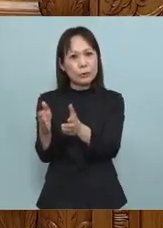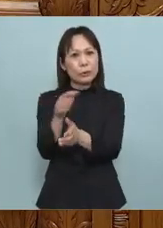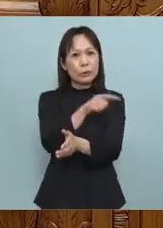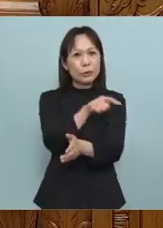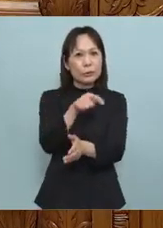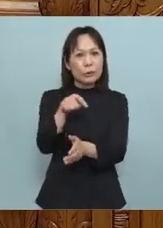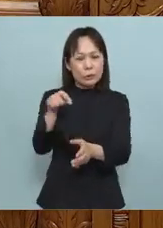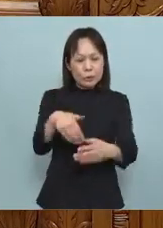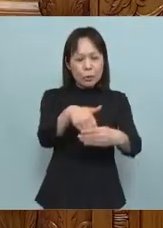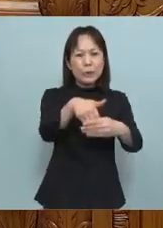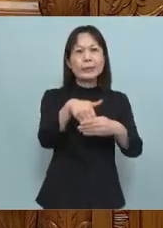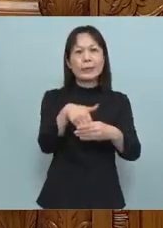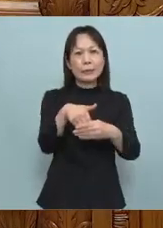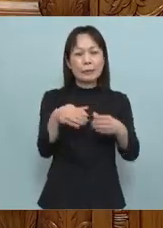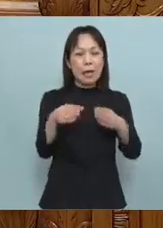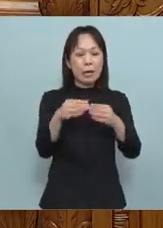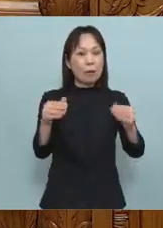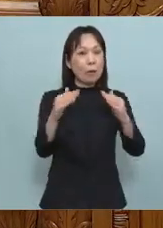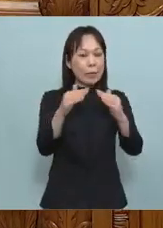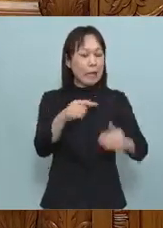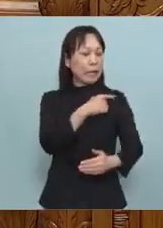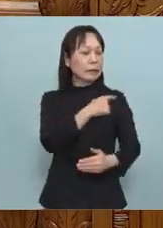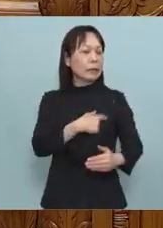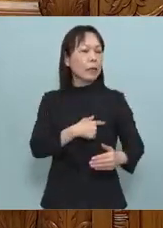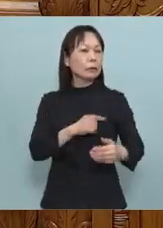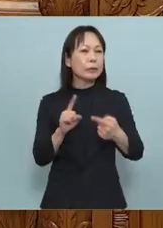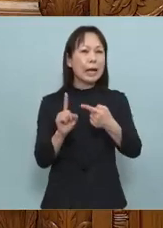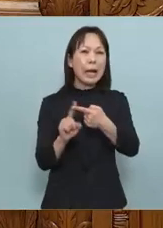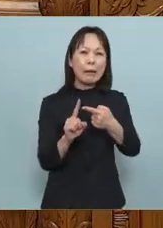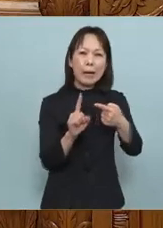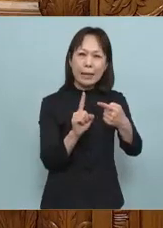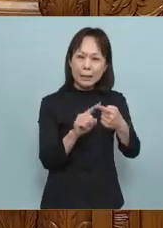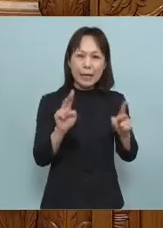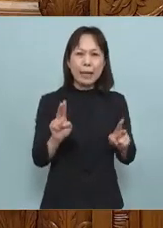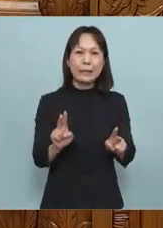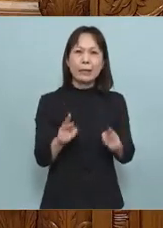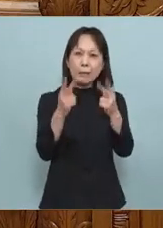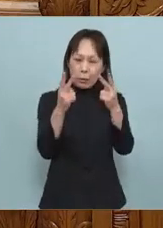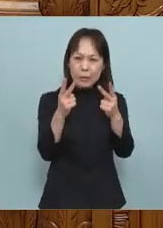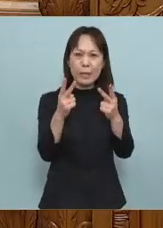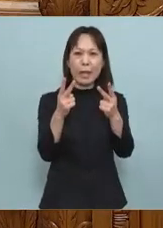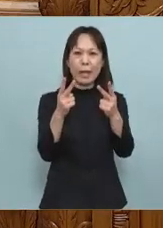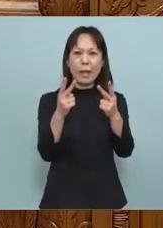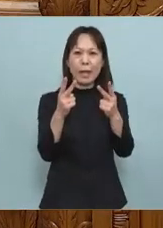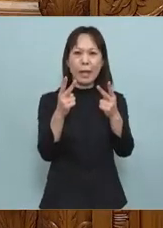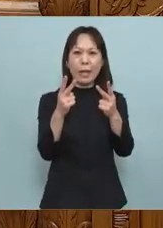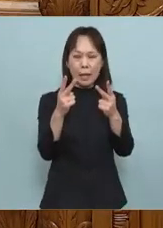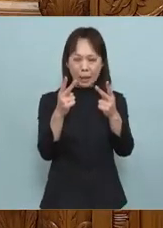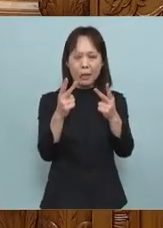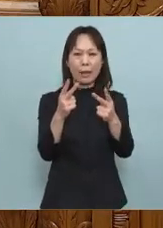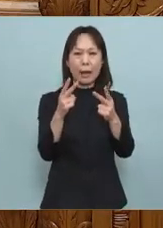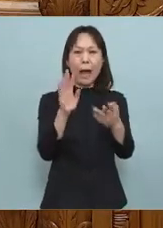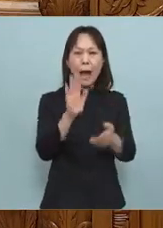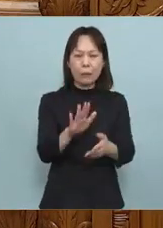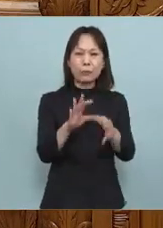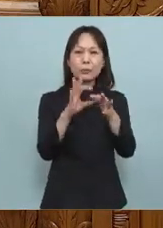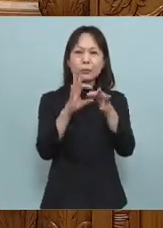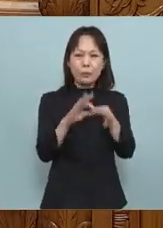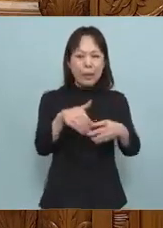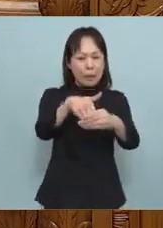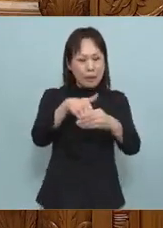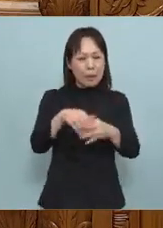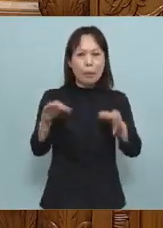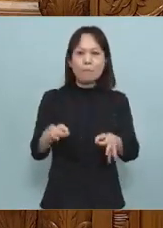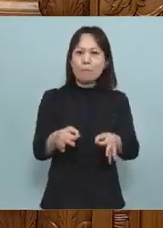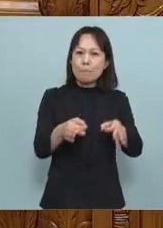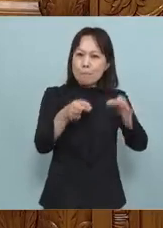賃金は、国家資格にふさわしく、専門性と経験を評価した抜本的な引き上げを政府の責任で行う